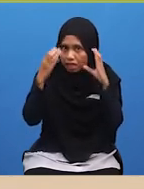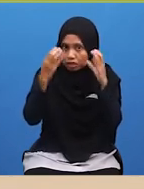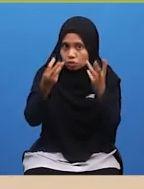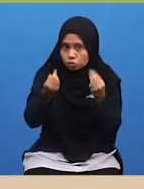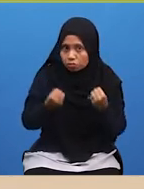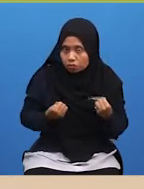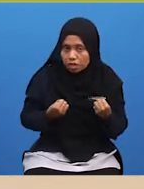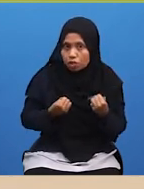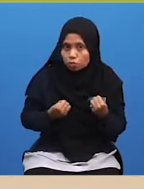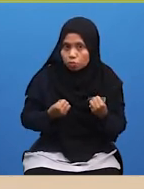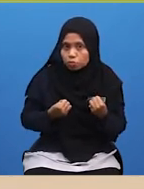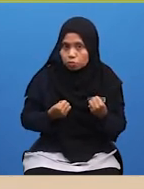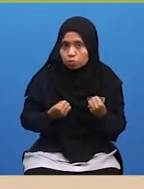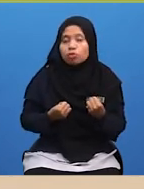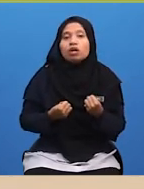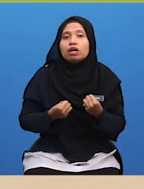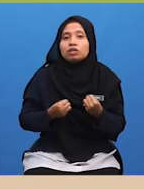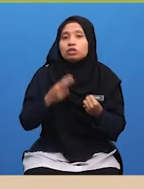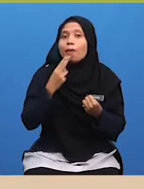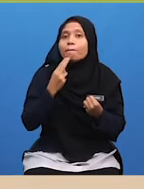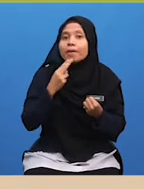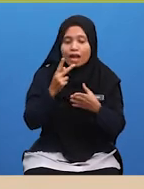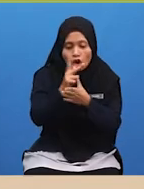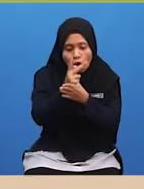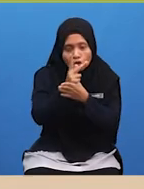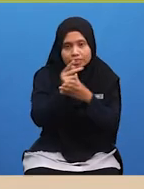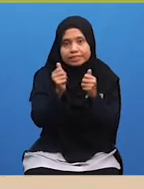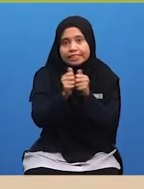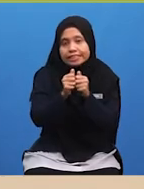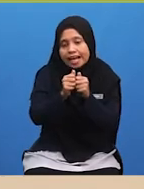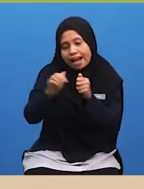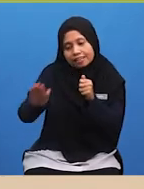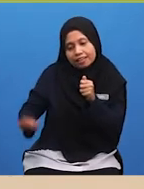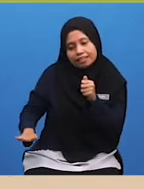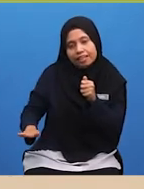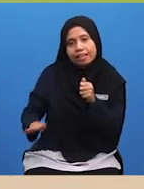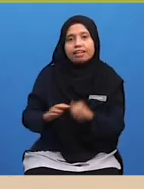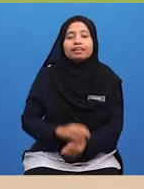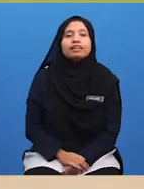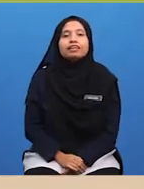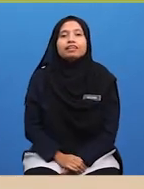hendak si comel berkongsi komputer tablet ini dengan adik si comel.